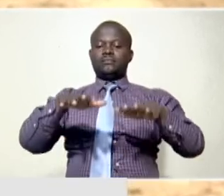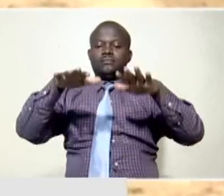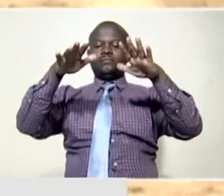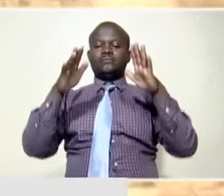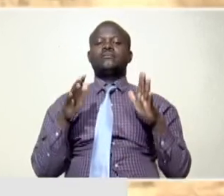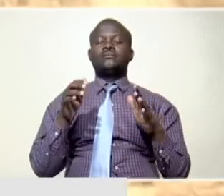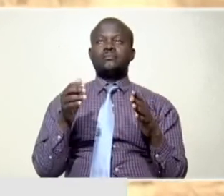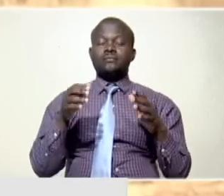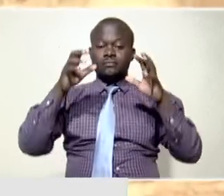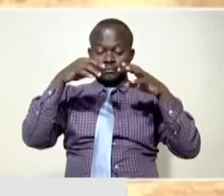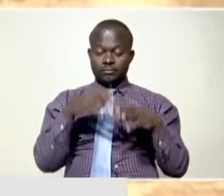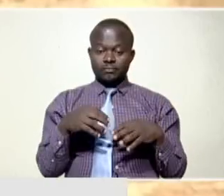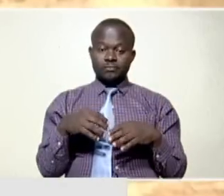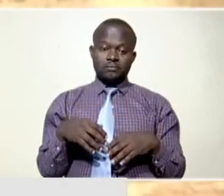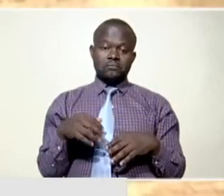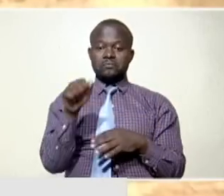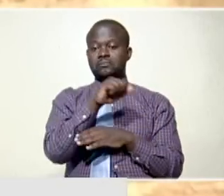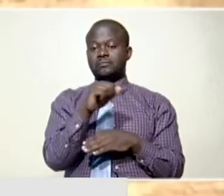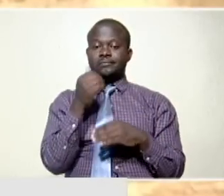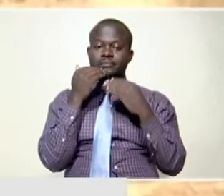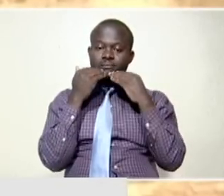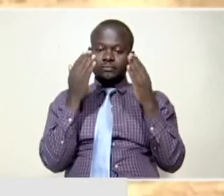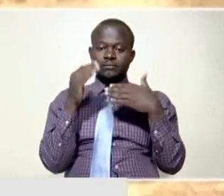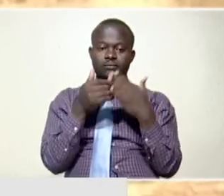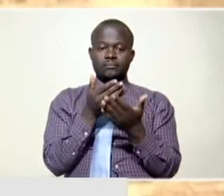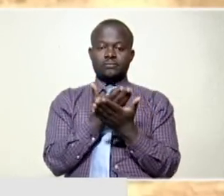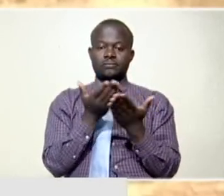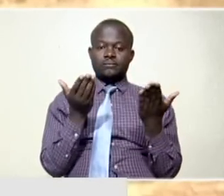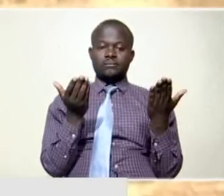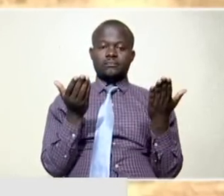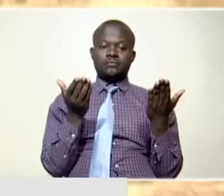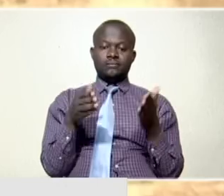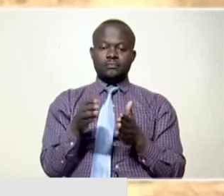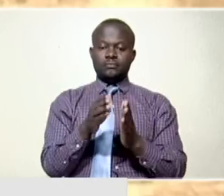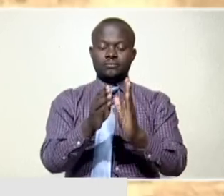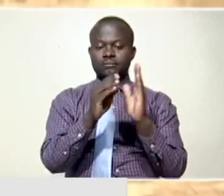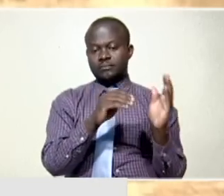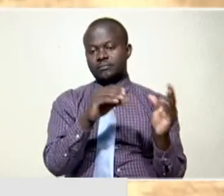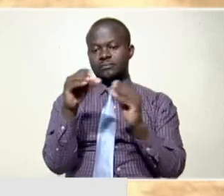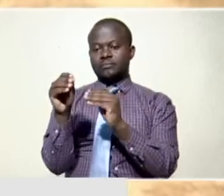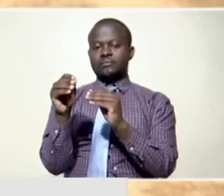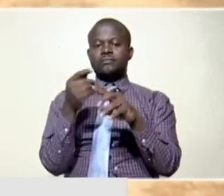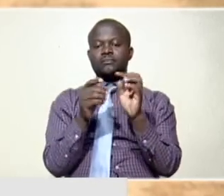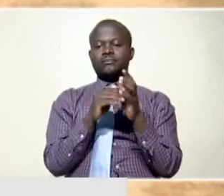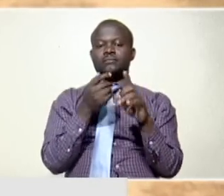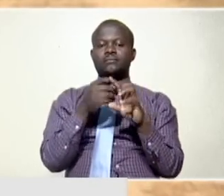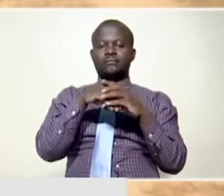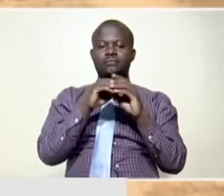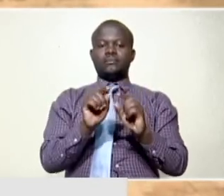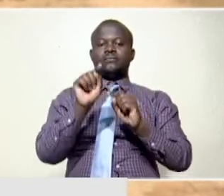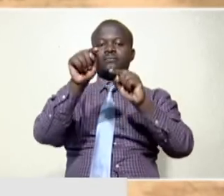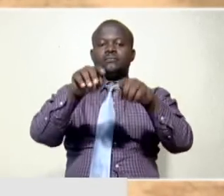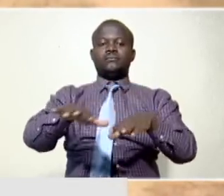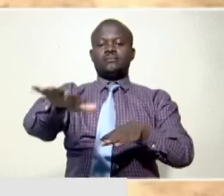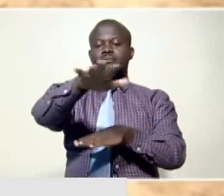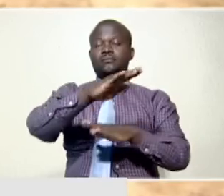ibinyabiziga ntibigende. Ubwo rero twasabaga kugira ngo umuhanda bajye bawimura byiruwa bukure nka hano bawugeze bawushyire nko